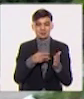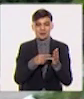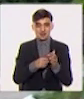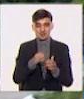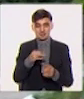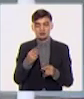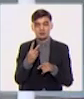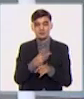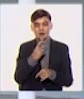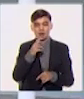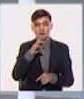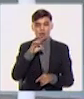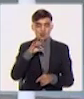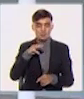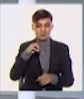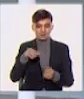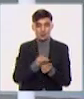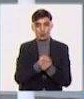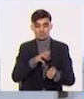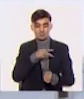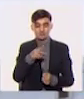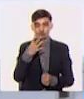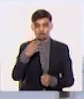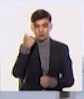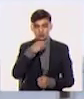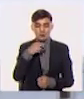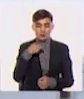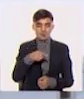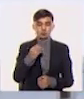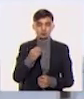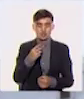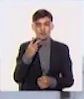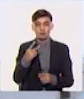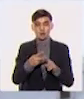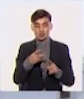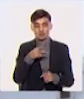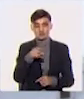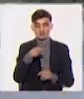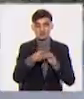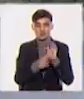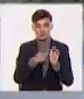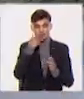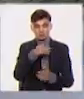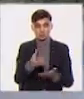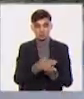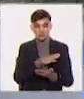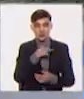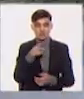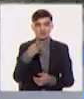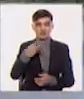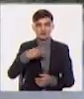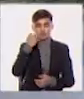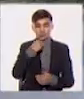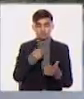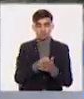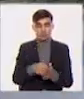қатысты екі нормативті құжаттың бірі 2004 жылы, енді бірі 2017 жылы күшін жойған екен. Алайда ол құжат жайын 2020 жылға